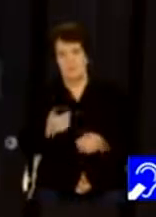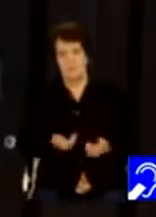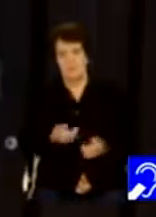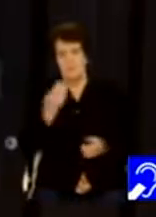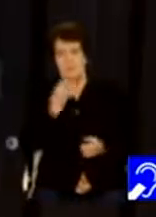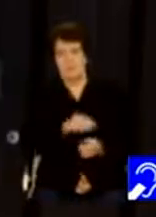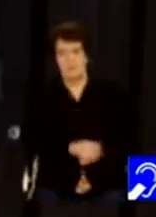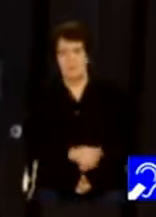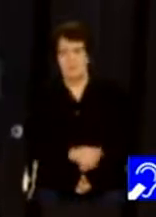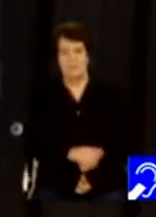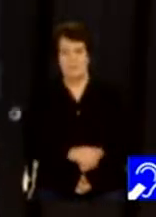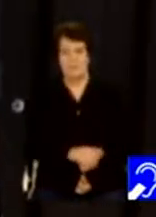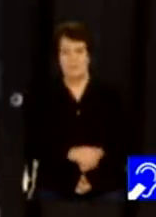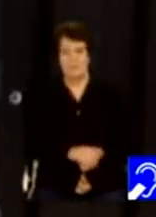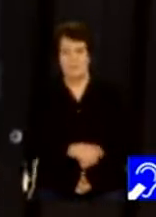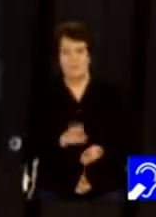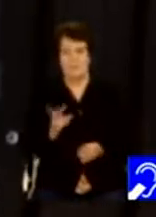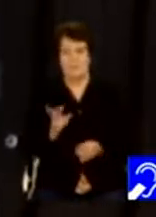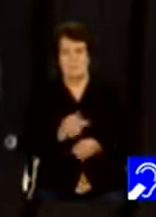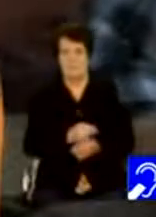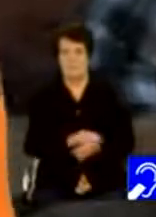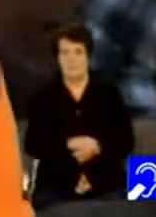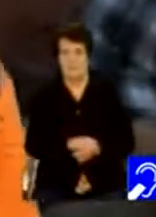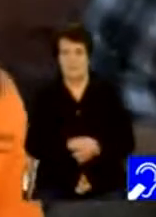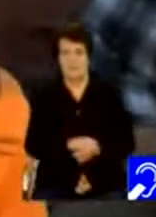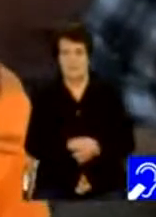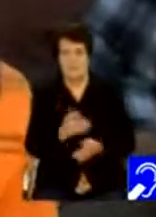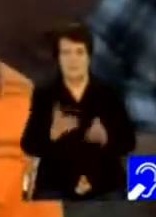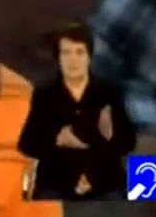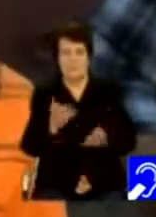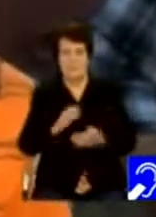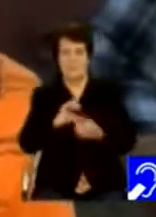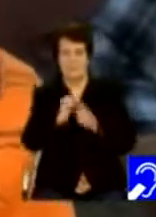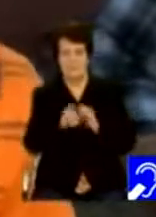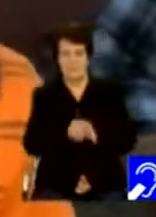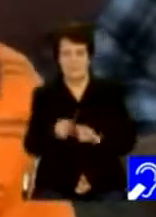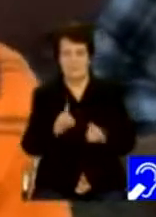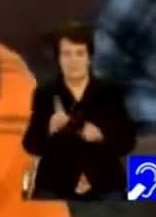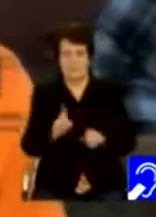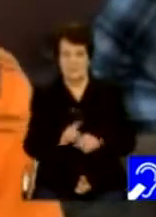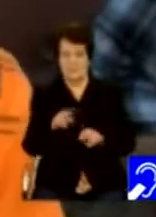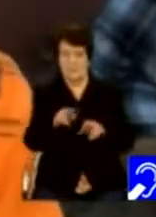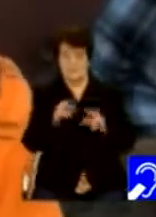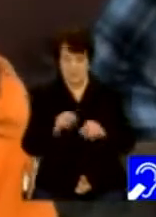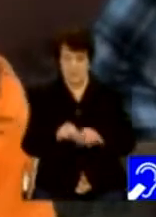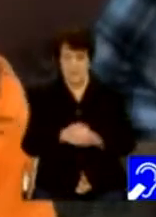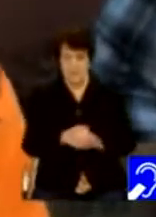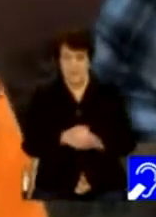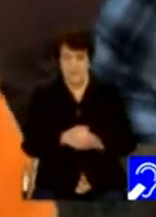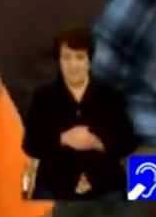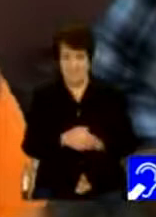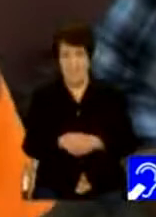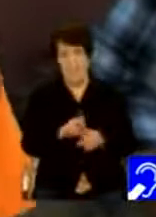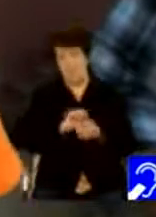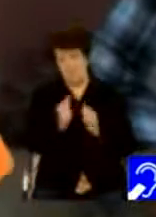Și fără mustrare de cunoștință. Eu cred că dacă ar să schimbe ceva în Parlamentul ăsta, ar să schimbe